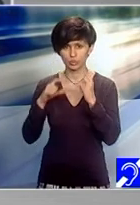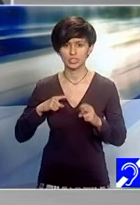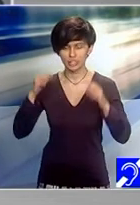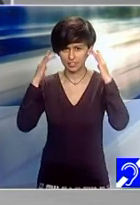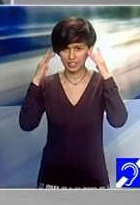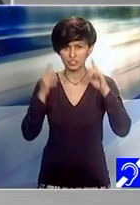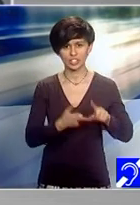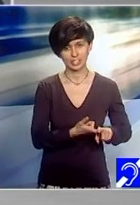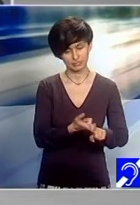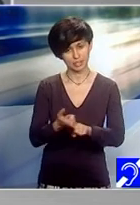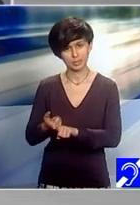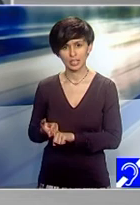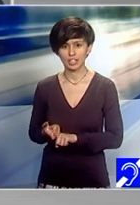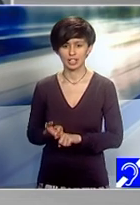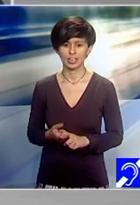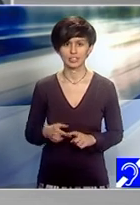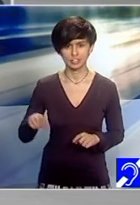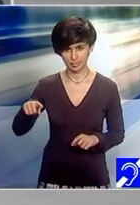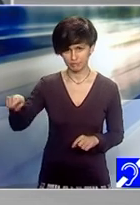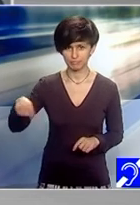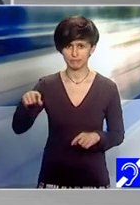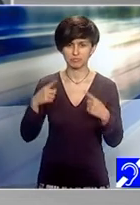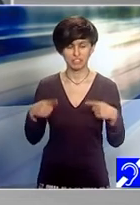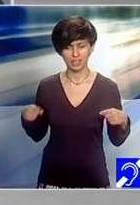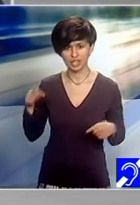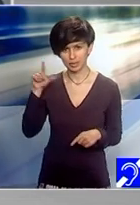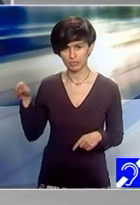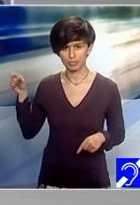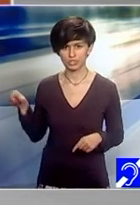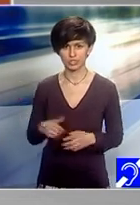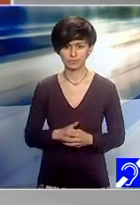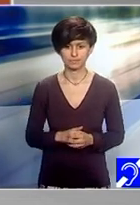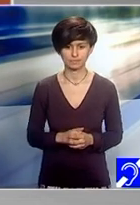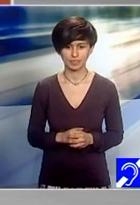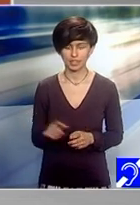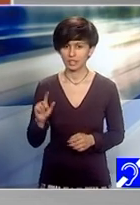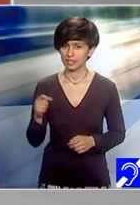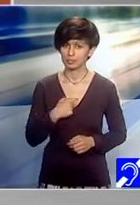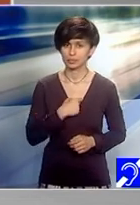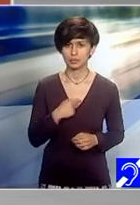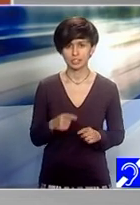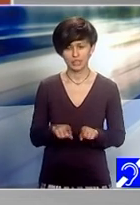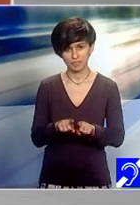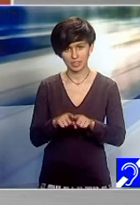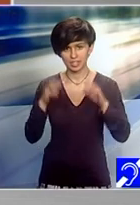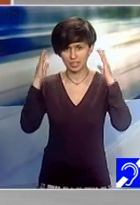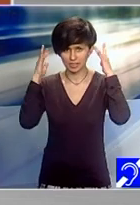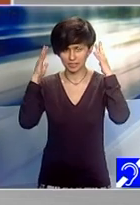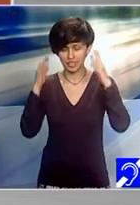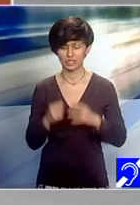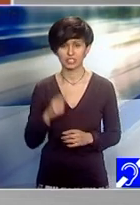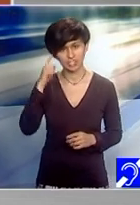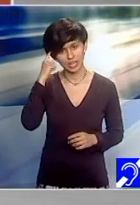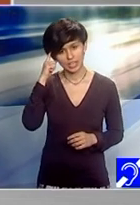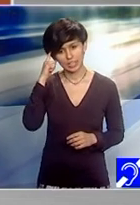de noi. De fiecare dintre noi. Da. Bun, nu putem să fim la fel de fericiți atunci când ne gândim la incidența cancerului de col uterin.